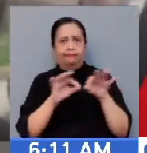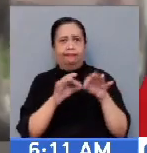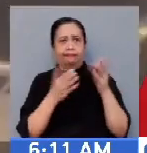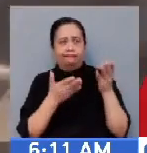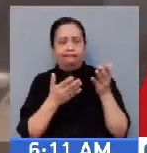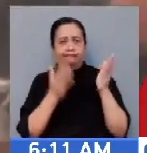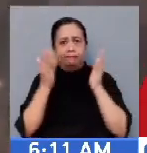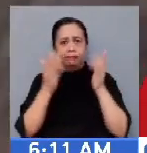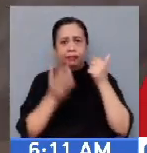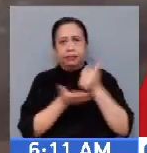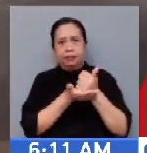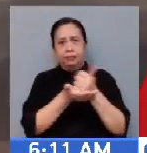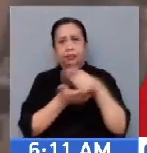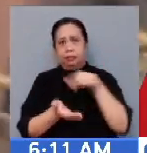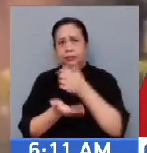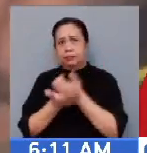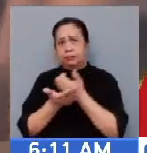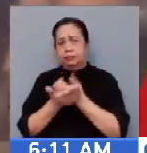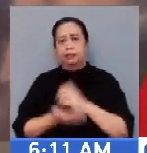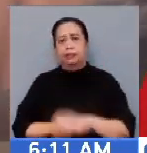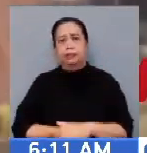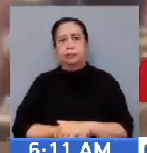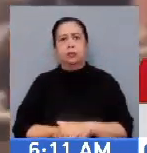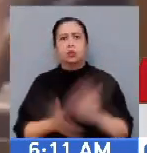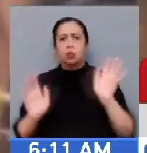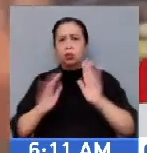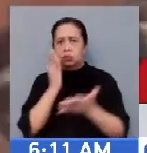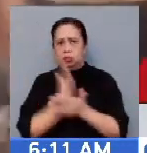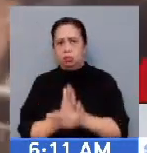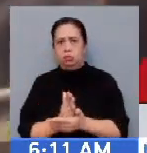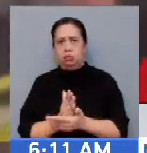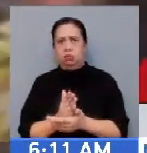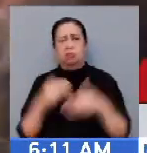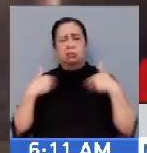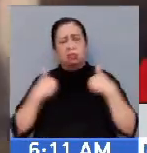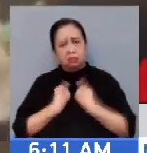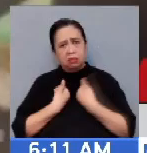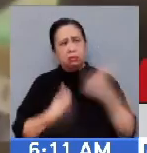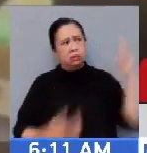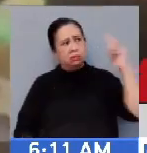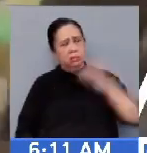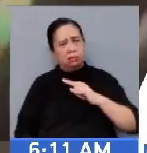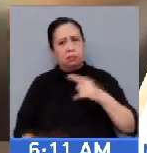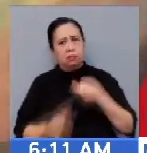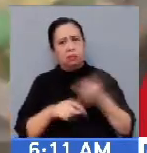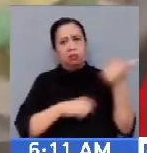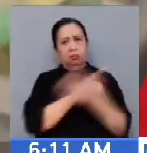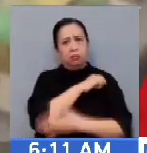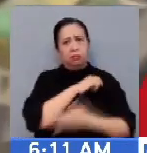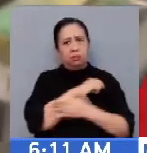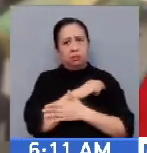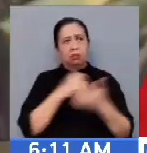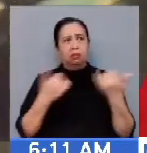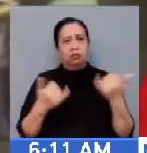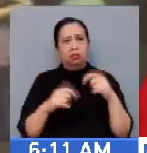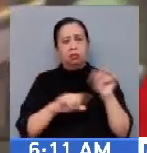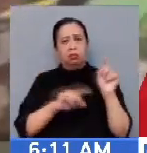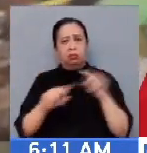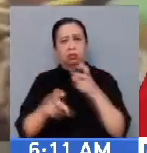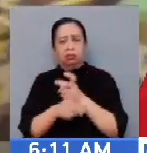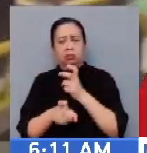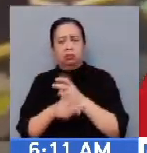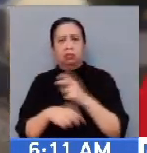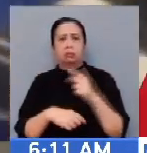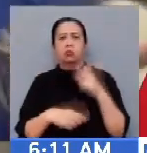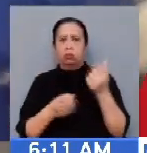ating bansa. Hindi pwedeng itigil yun. Siyempre, pagod na kami galing ng ibang bansa tapos mahirapan pa kami dito. So, kailangan namin ng tulong galing